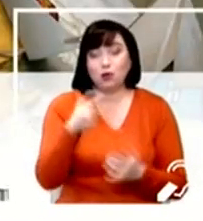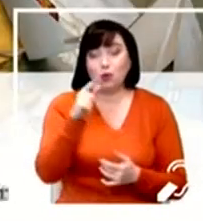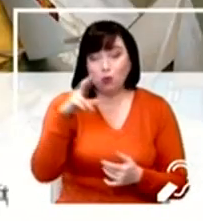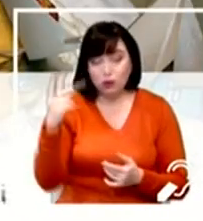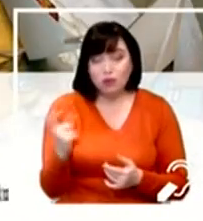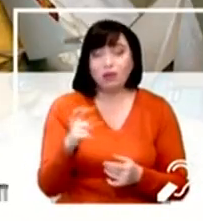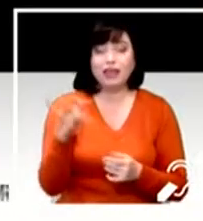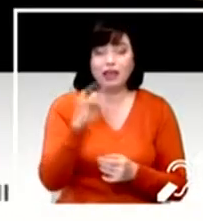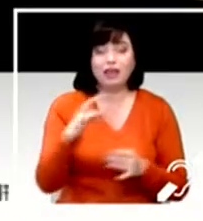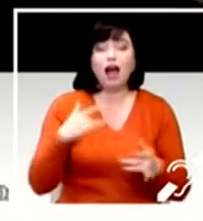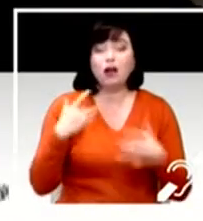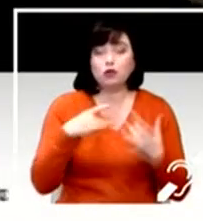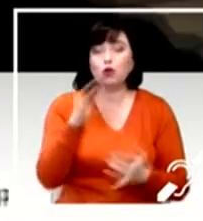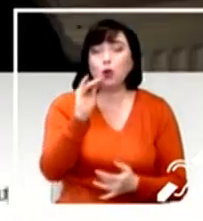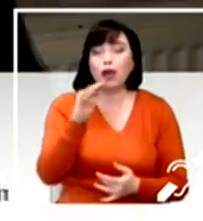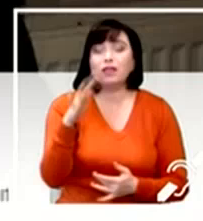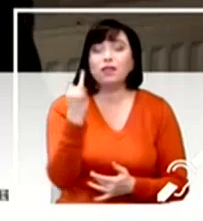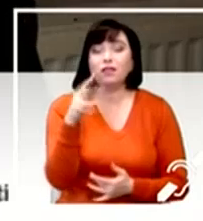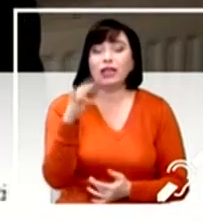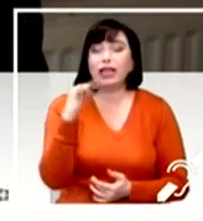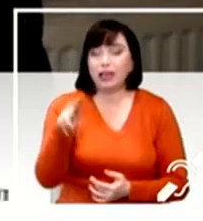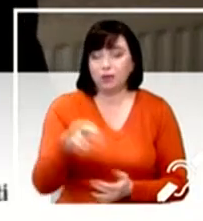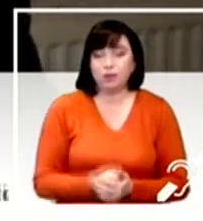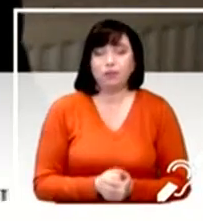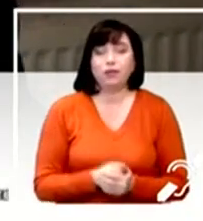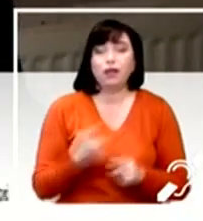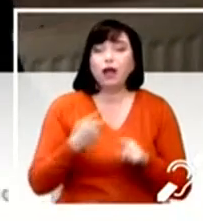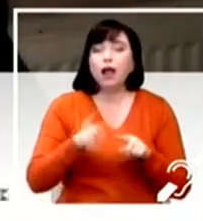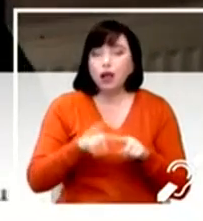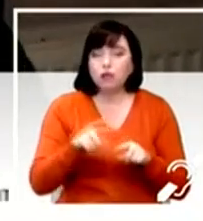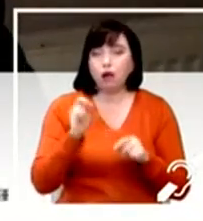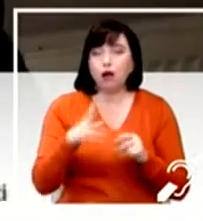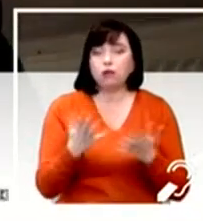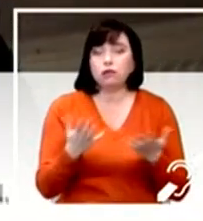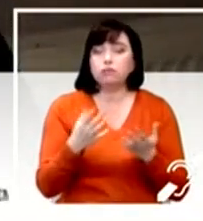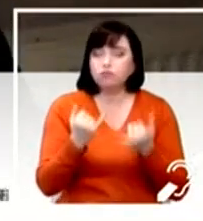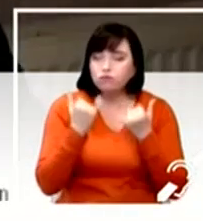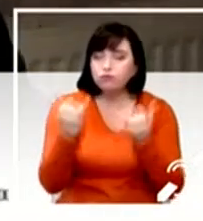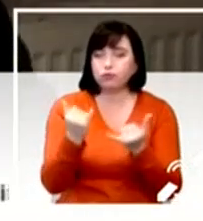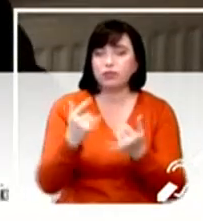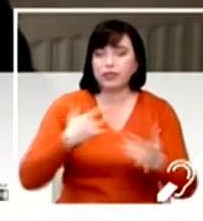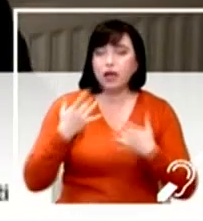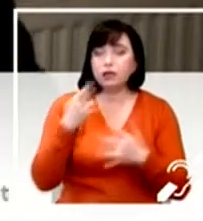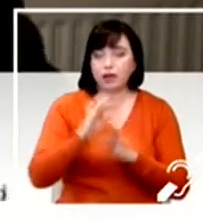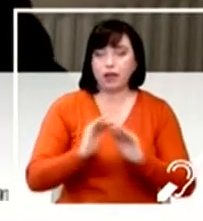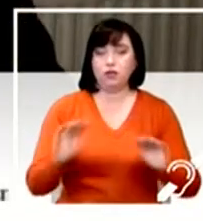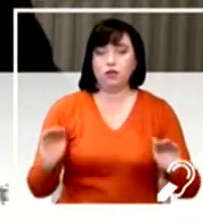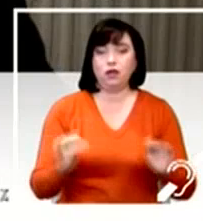pe potriva evenimentului. E un volum de teatru pentru copii,